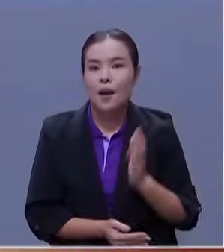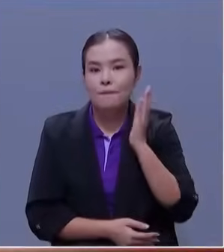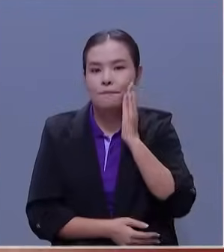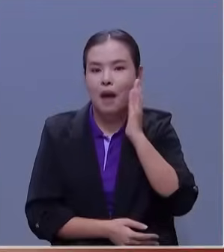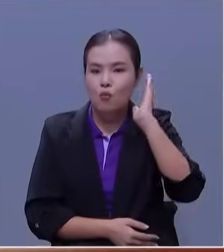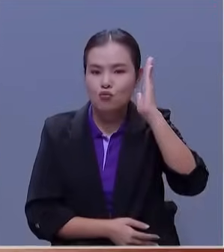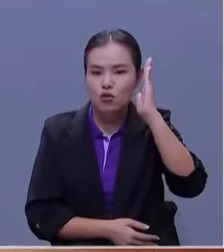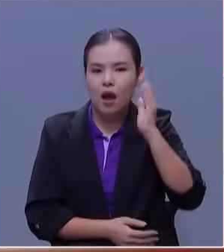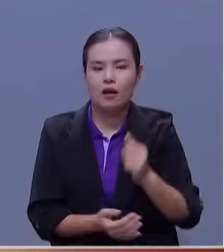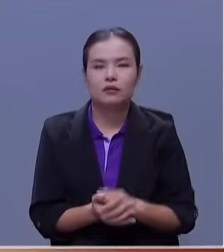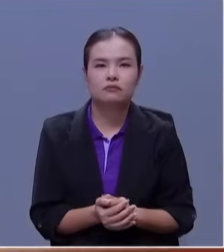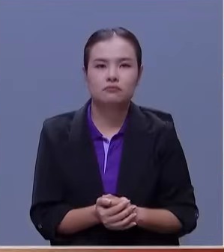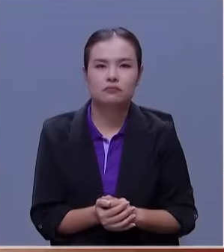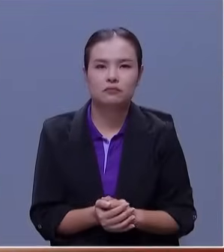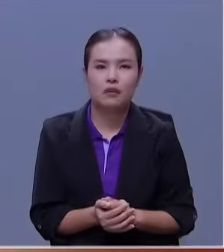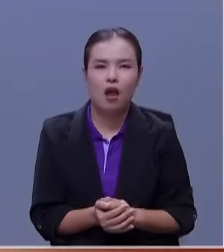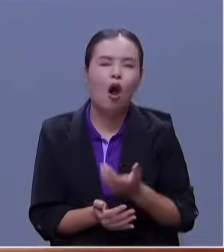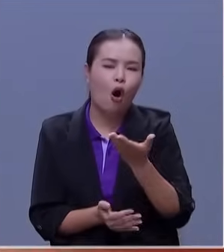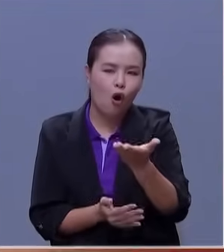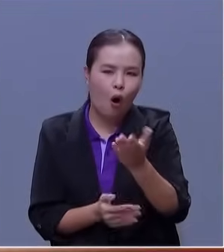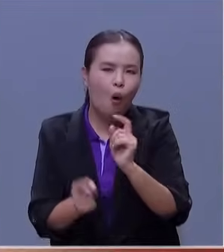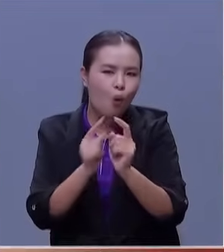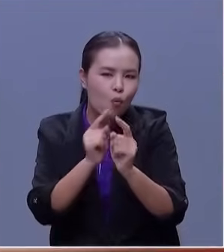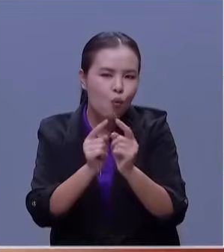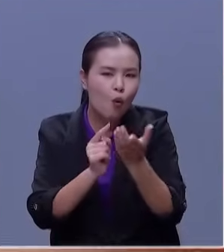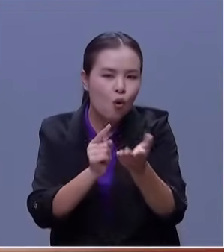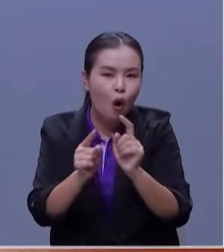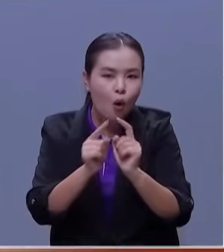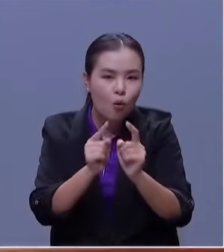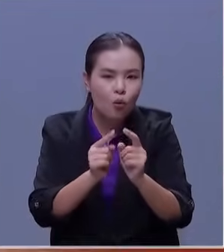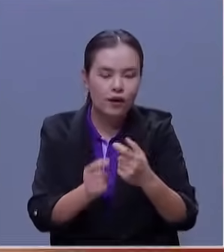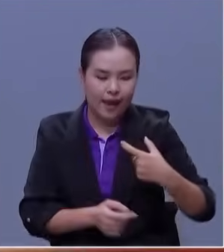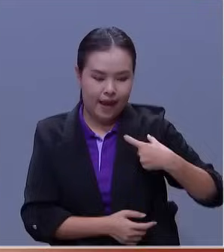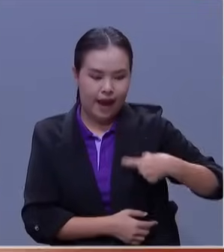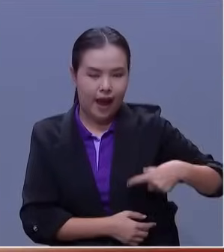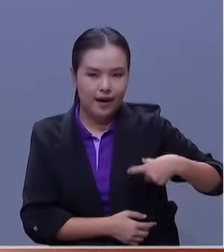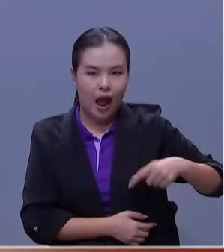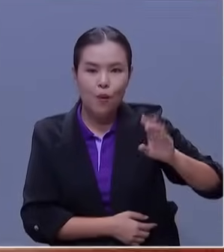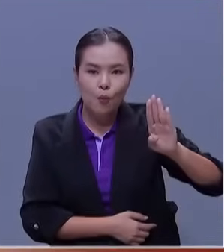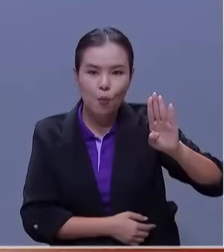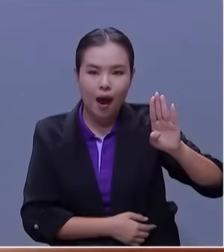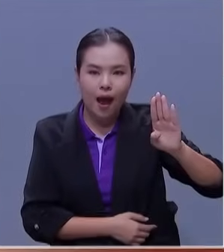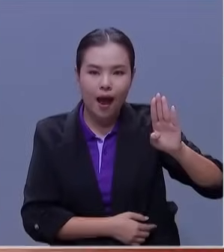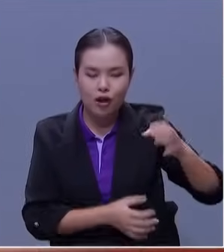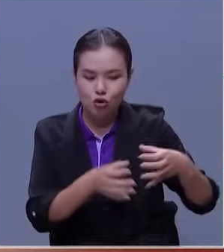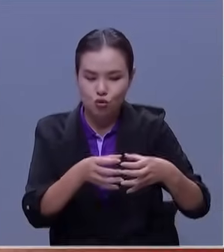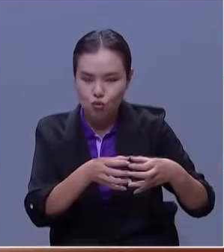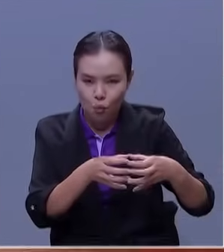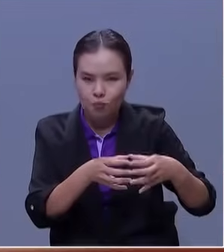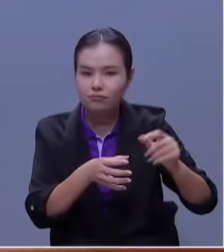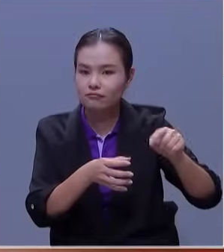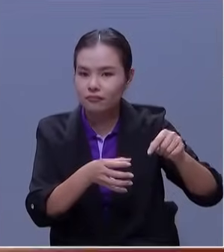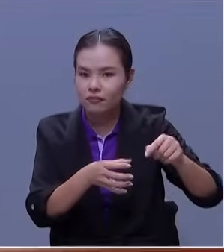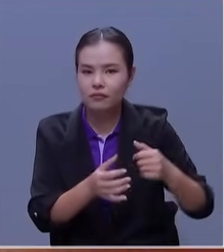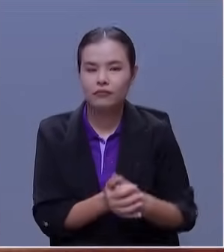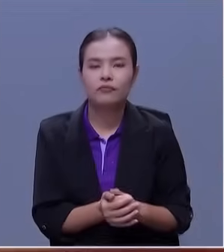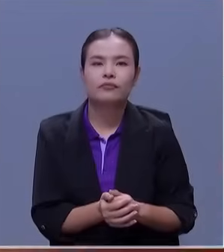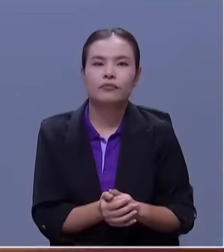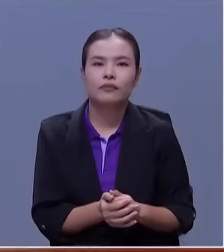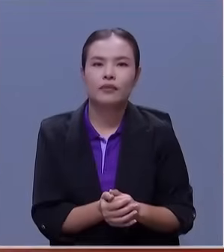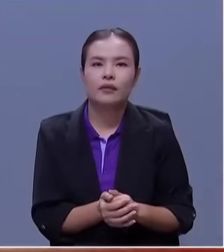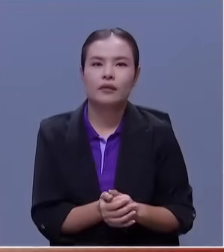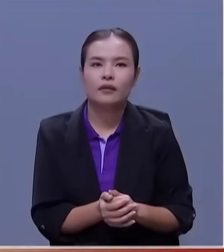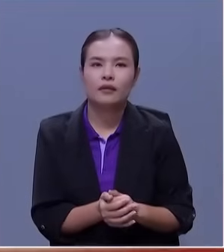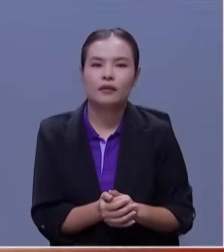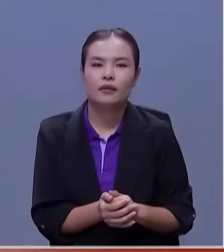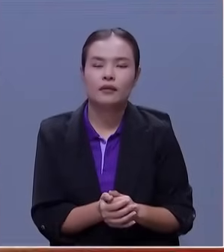มีการยกเงื่อนไขมาขอต่อรองใช่ไหมว่าต้องนำตัวอัยการบอใบไม้กับพวกมาก่อนต้องปล่อยตัวคนที่